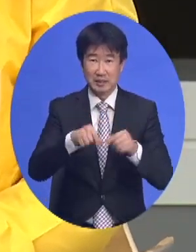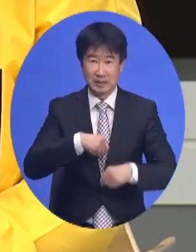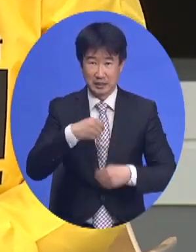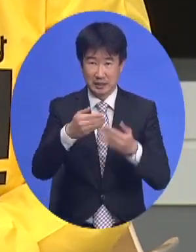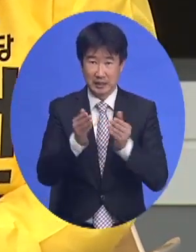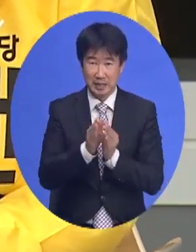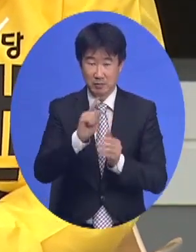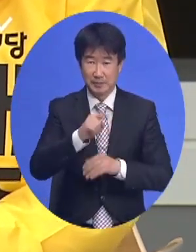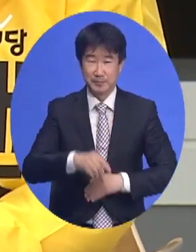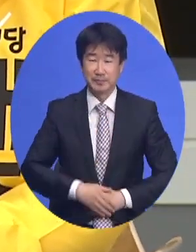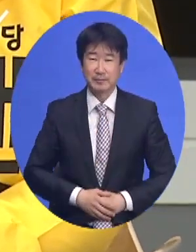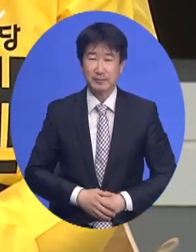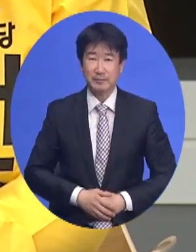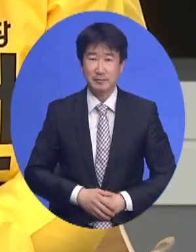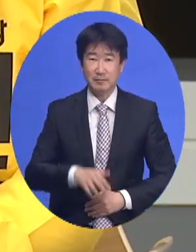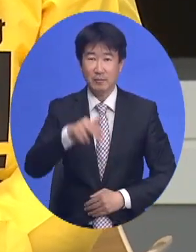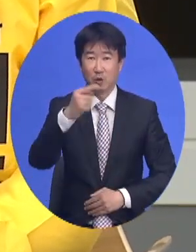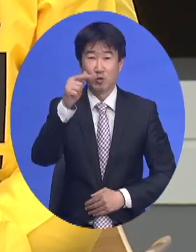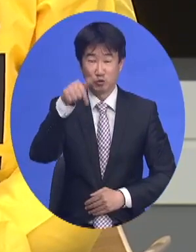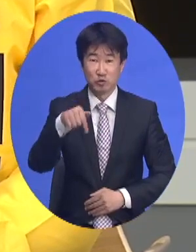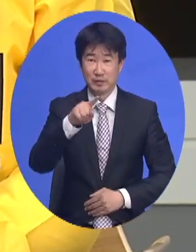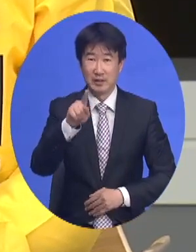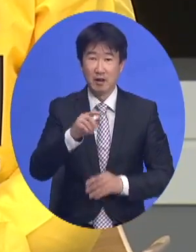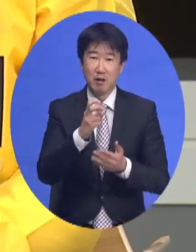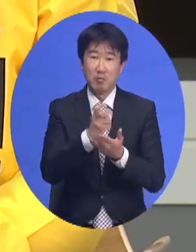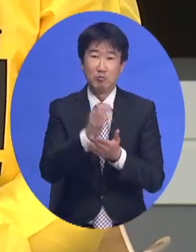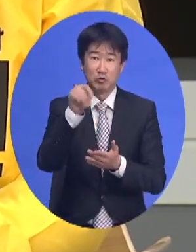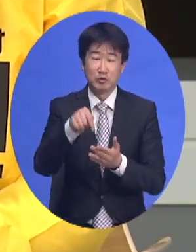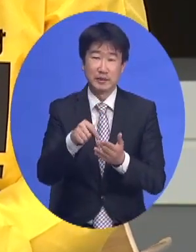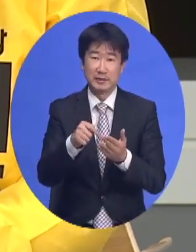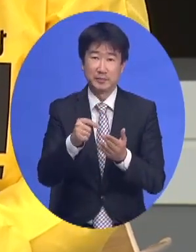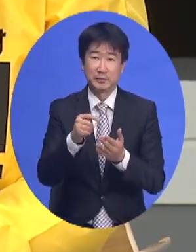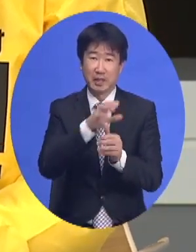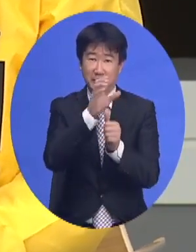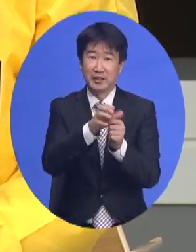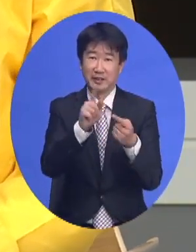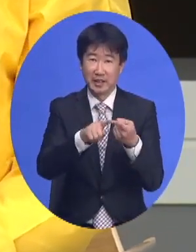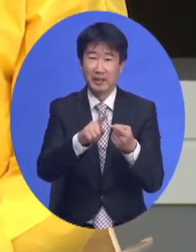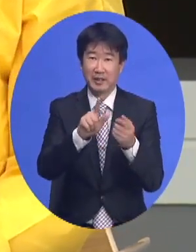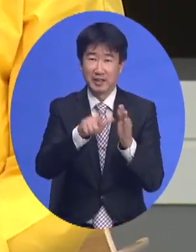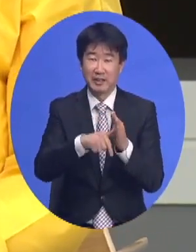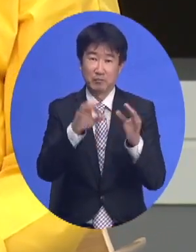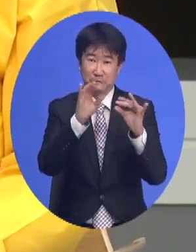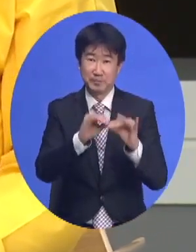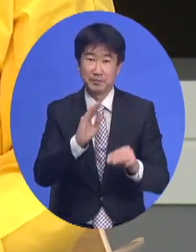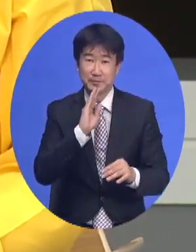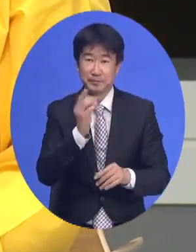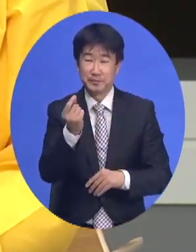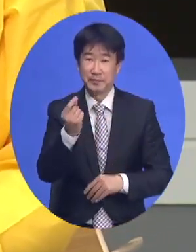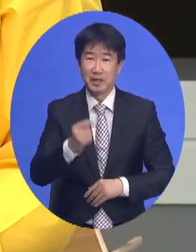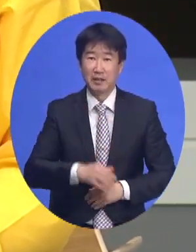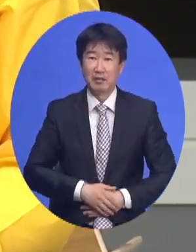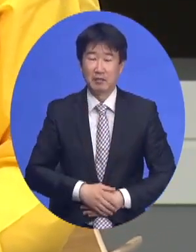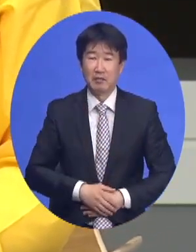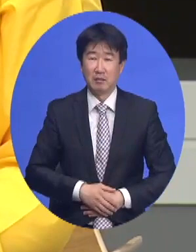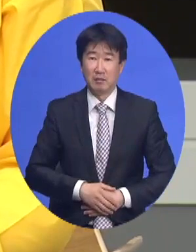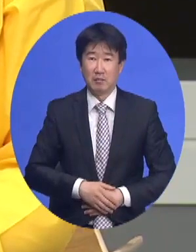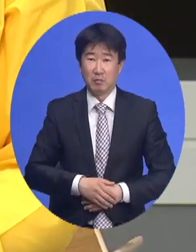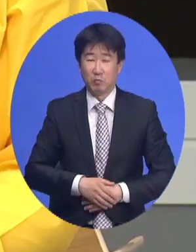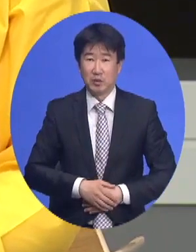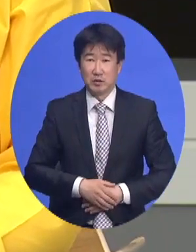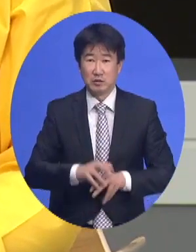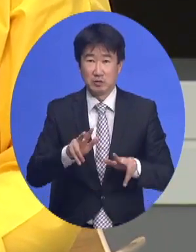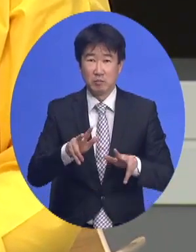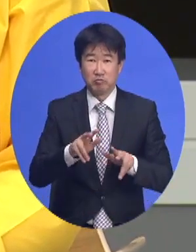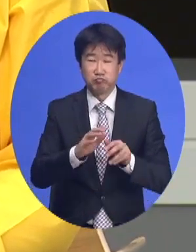정의당에서는 말하자면 이 조국 씨를 법무부 장관으로 임명하는데 동의했습니다. 그러다가 뭐 얼마나 지금